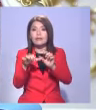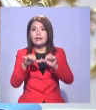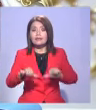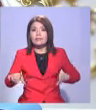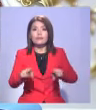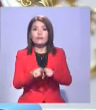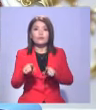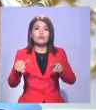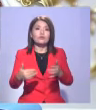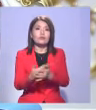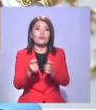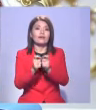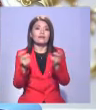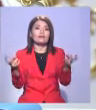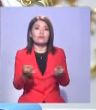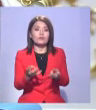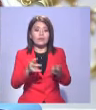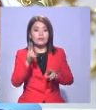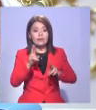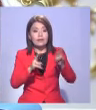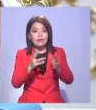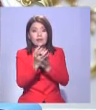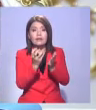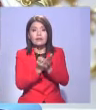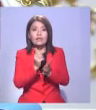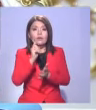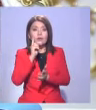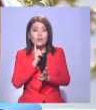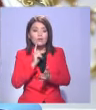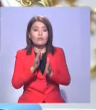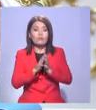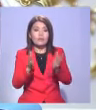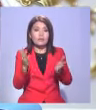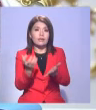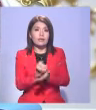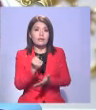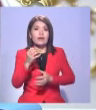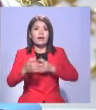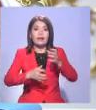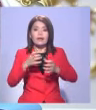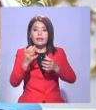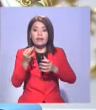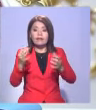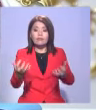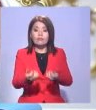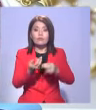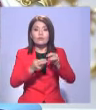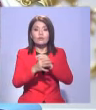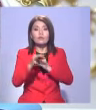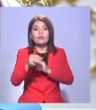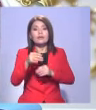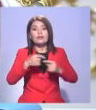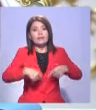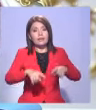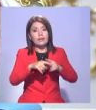ретінде қайта құруды ұсынамын. Бұл шаралар қордың тиімділігін арттырар еді. Халықаралық аралды құтқару қорының жұмыс органдарын